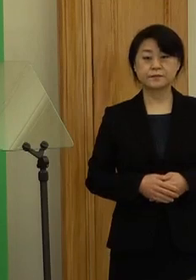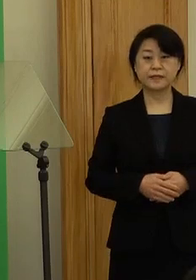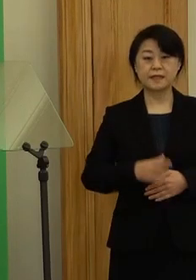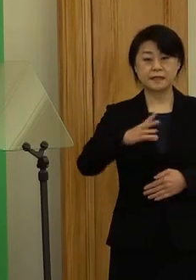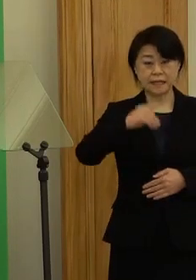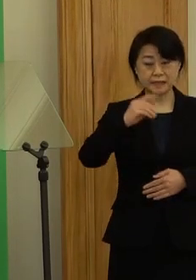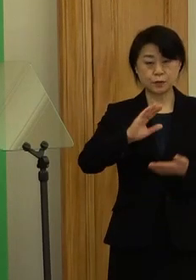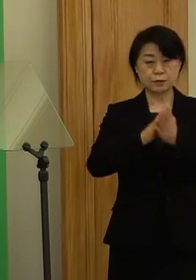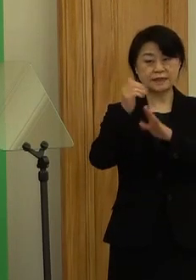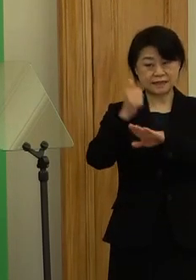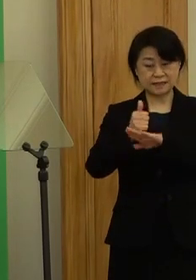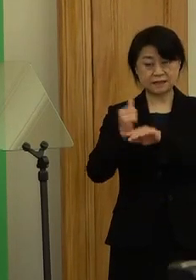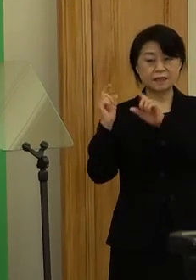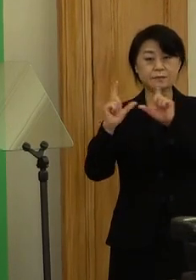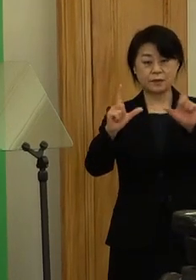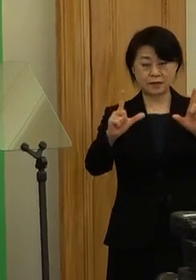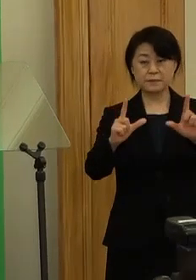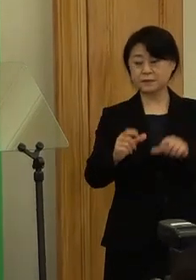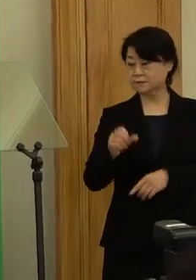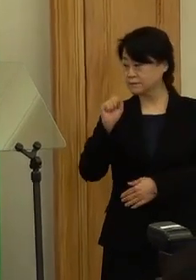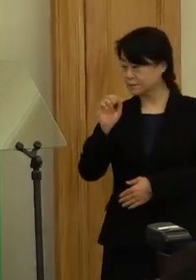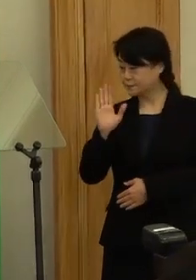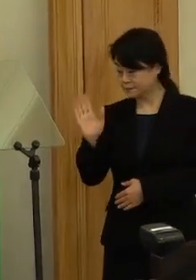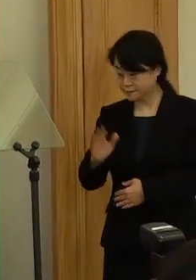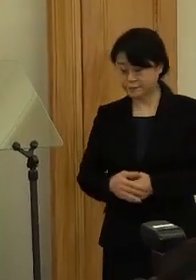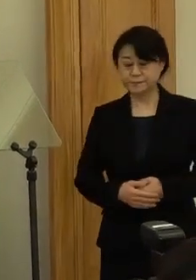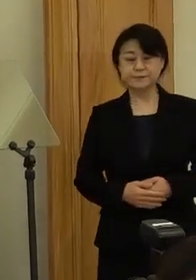手元の知事から発言があります。いただきます。